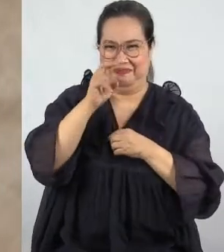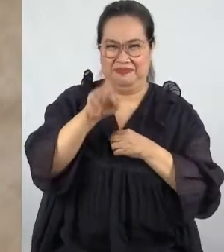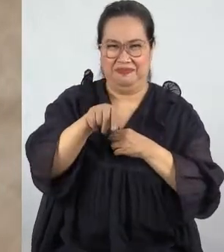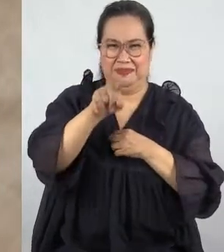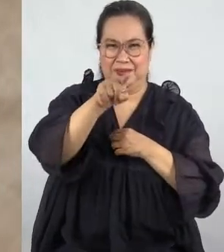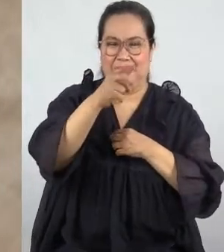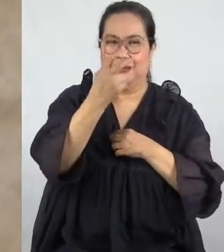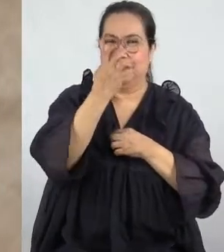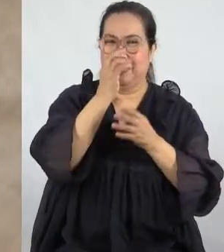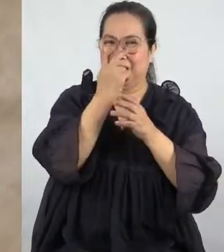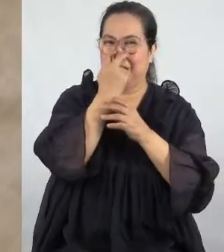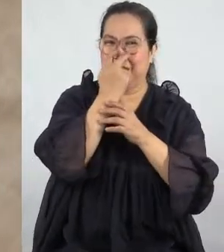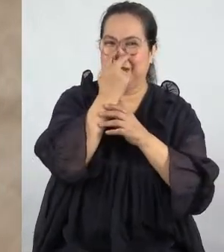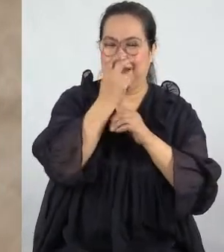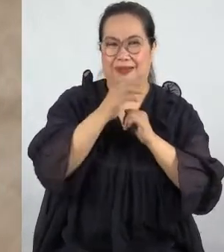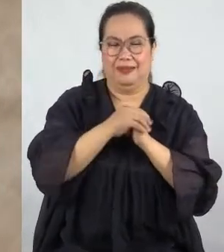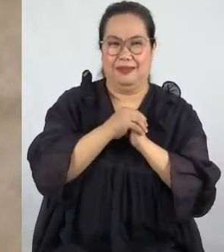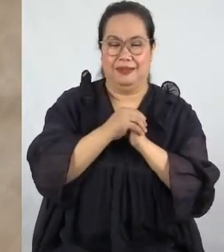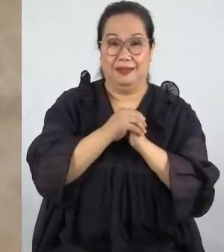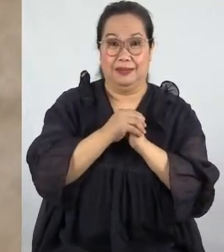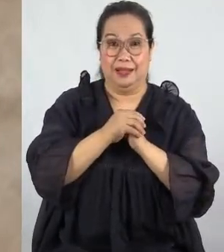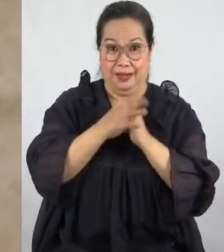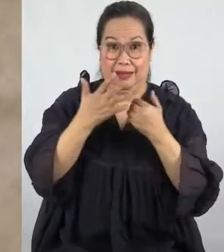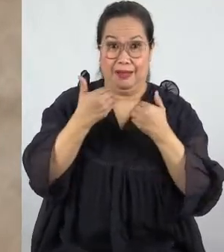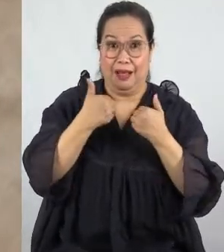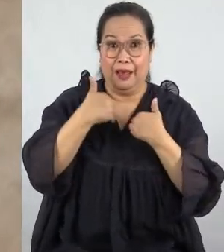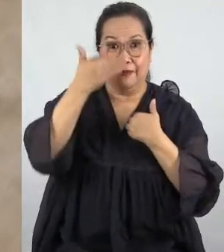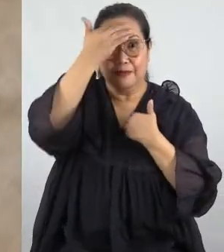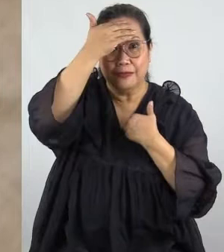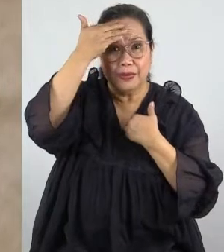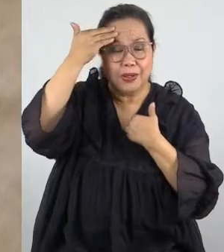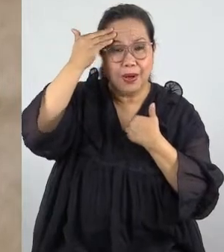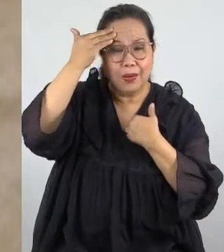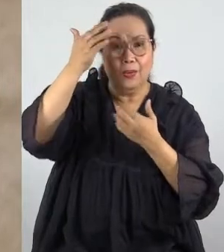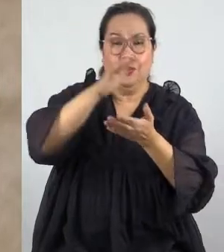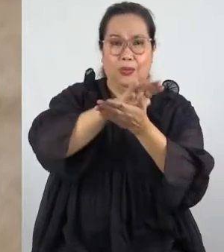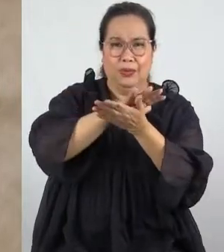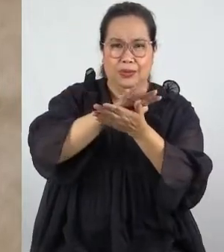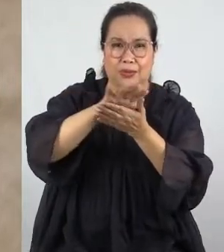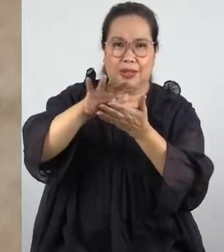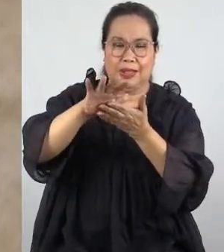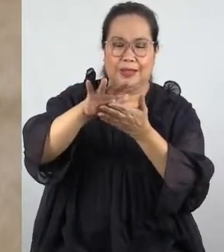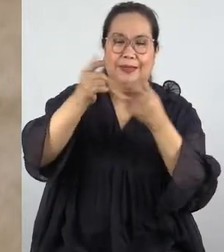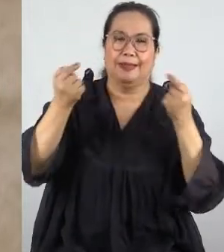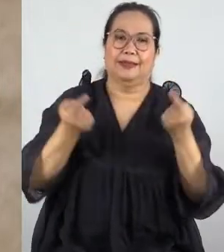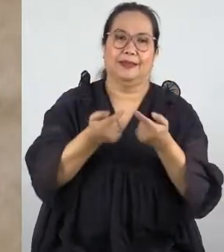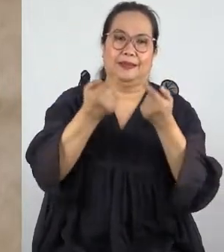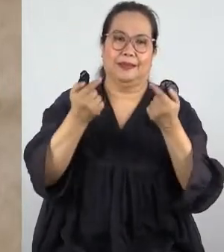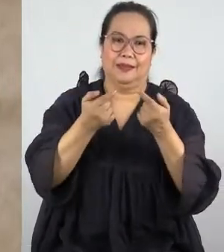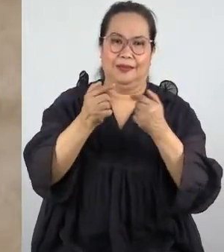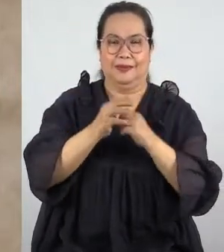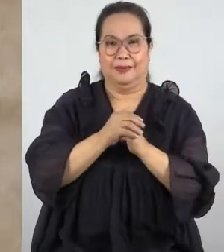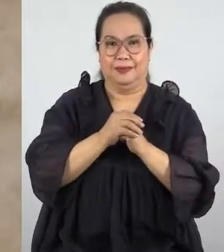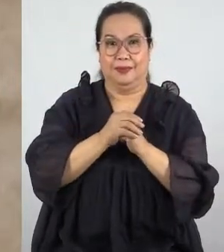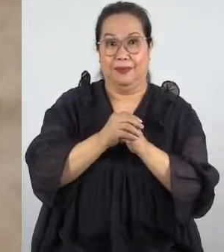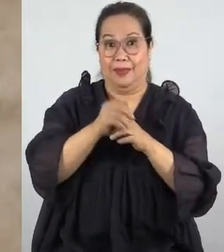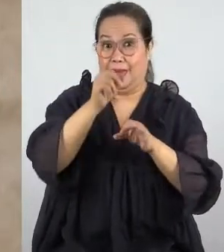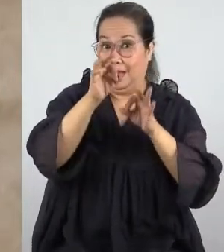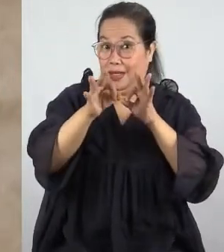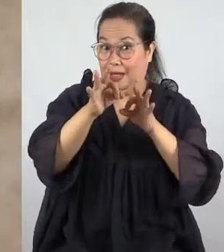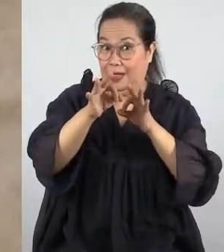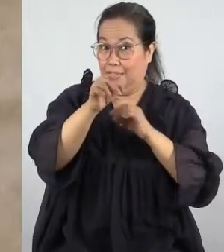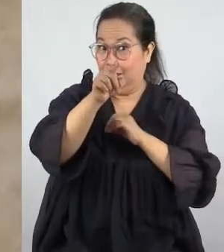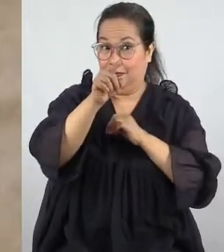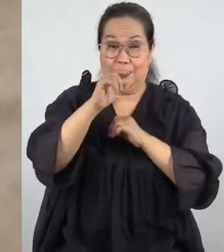is blind, having forgotten that he was cleansed from his former sins. Pagka raw hindi